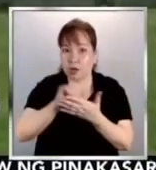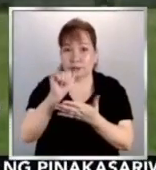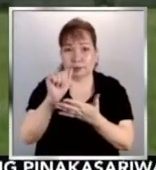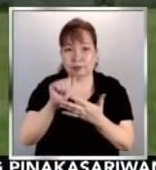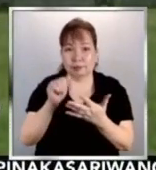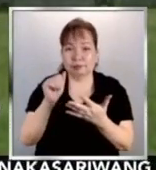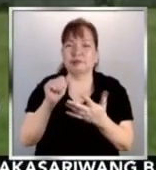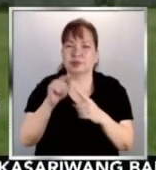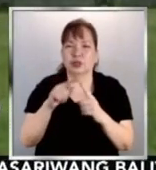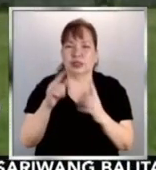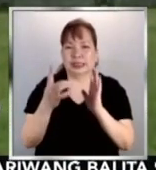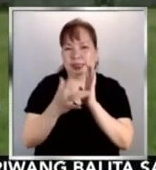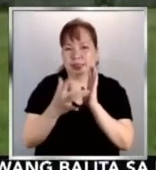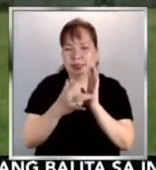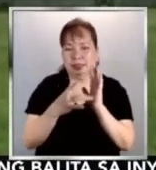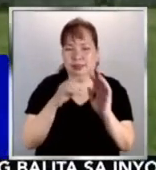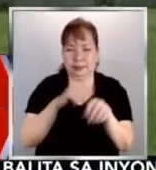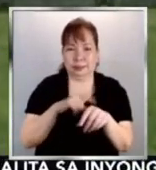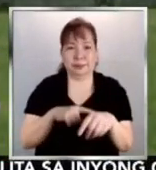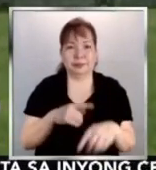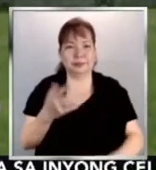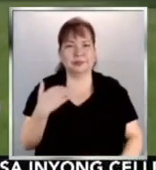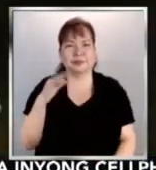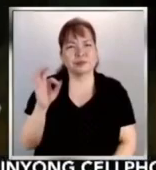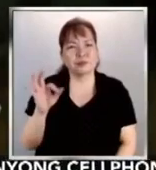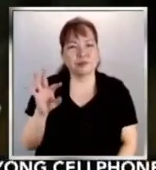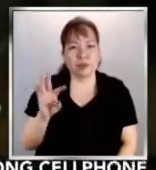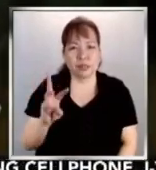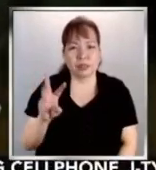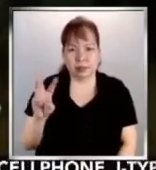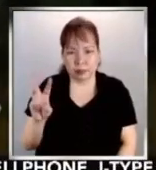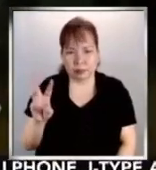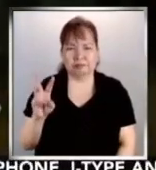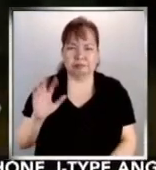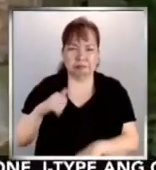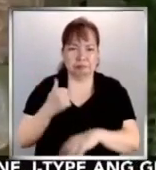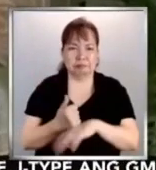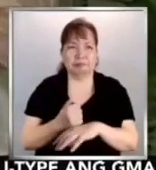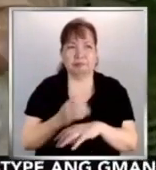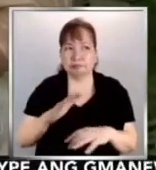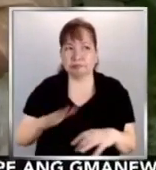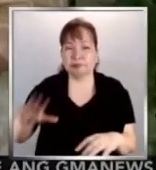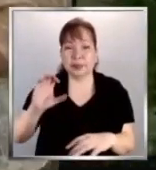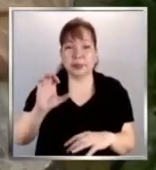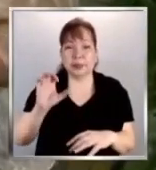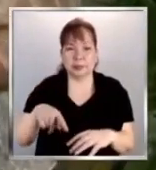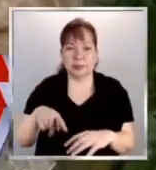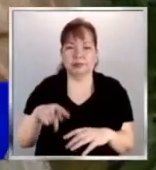na idinisenyo ni National Artist Leandro Luxin. Jonathan Andal, Nakatutok, 24 Oras.